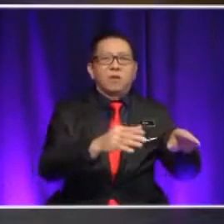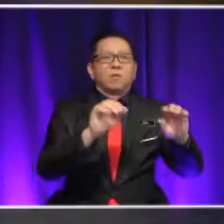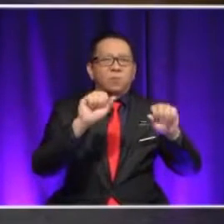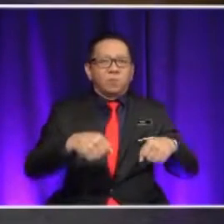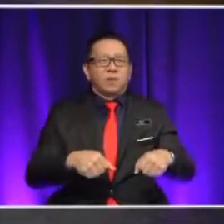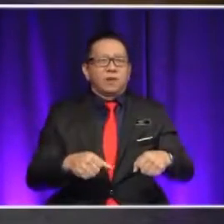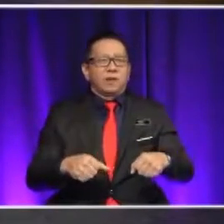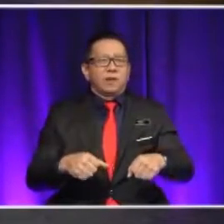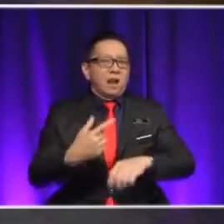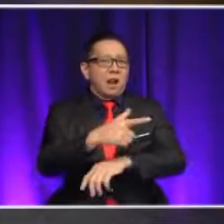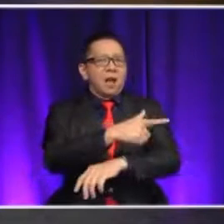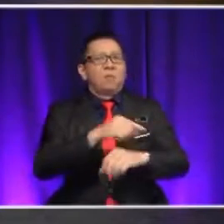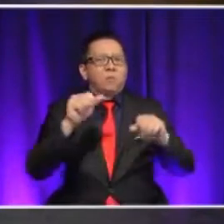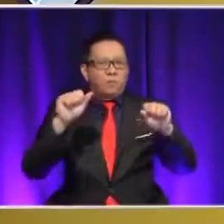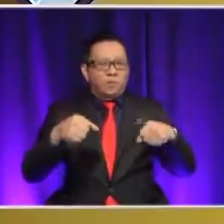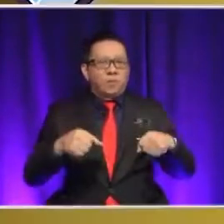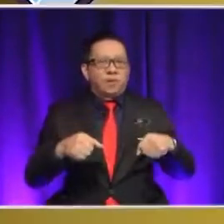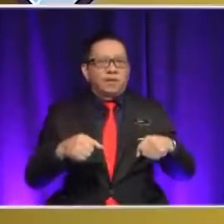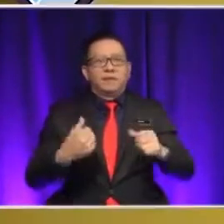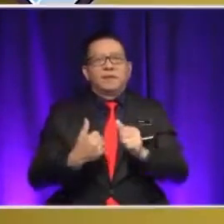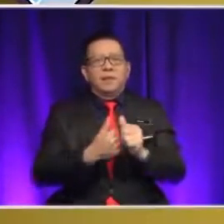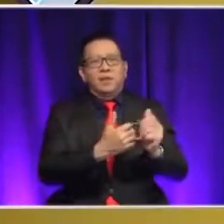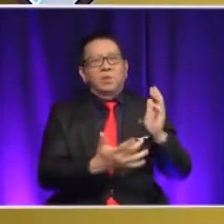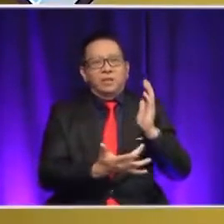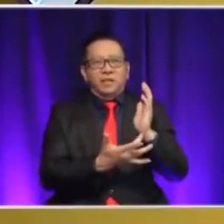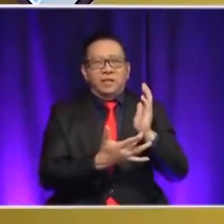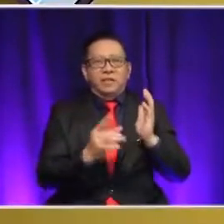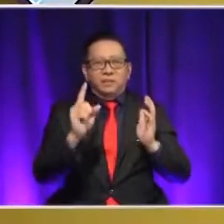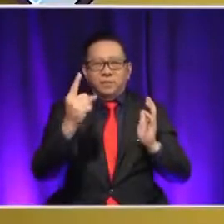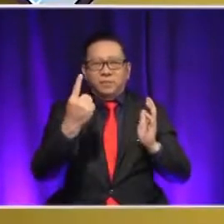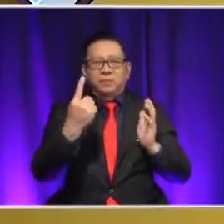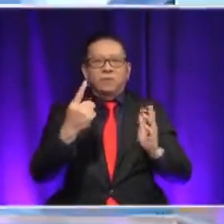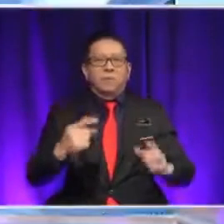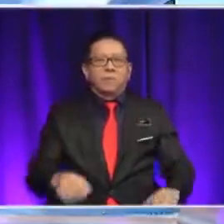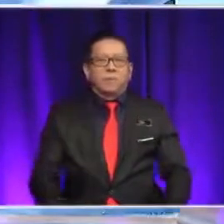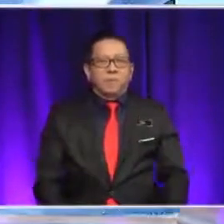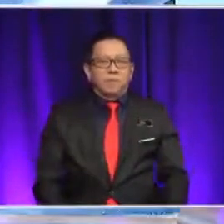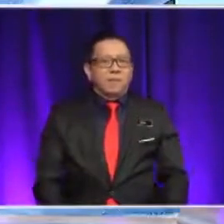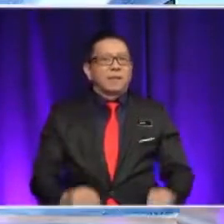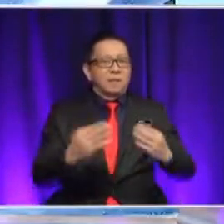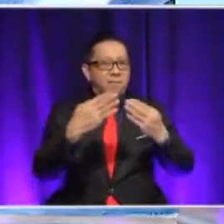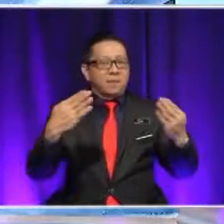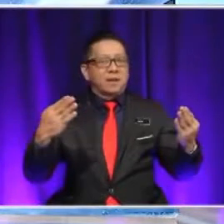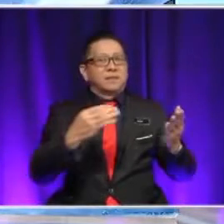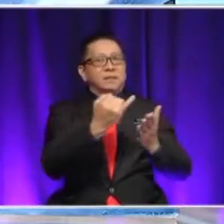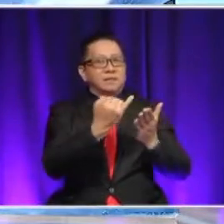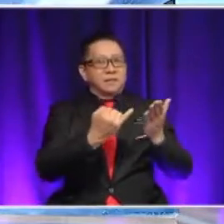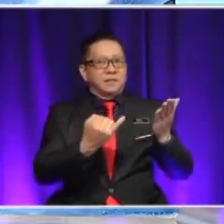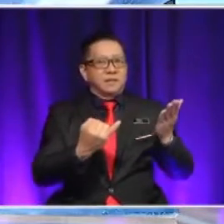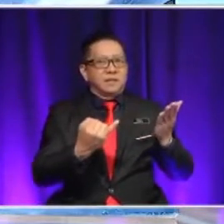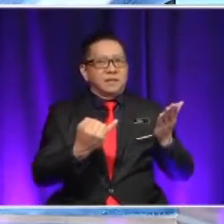masing-masing tetapi teknik yang meliputi betul-betul kesini bahasa seni kita kita tekan kan